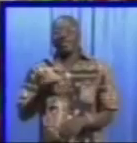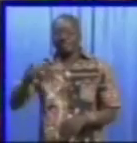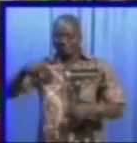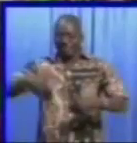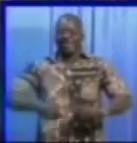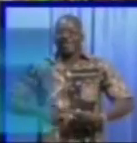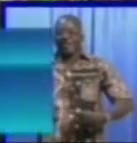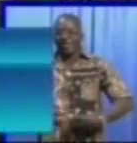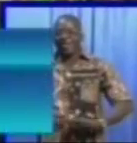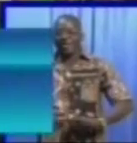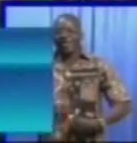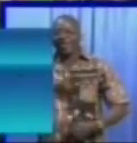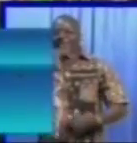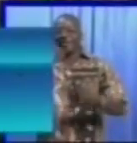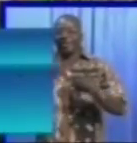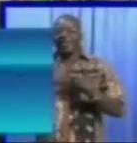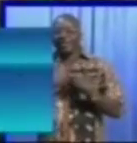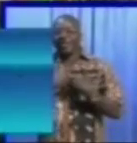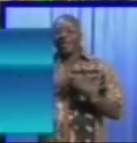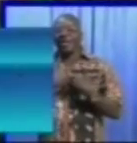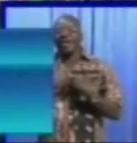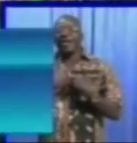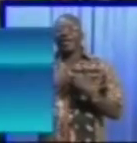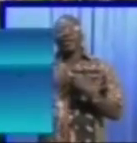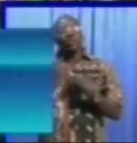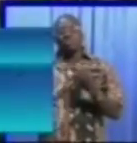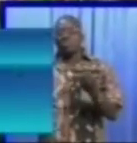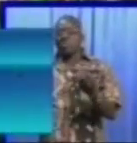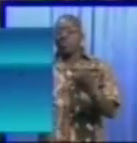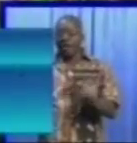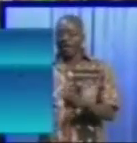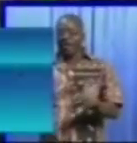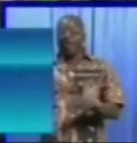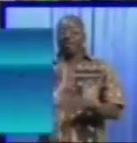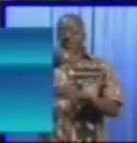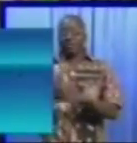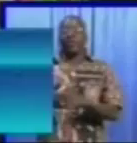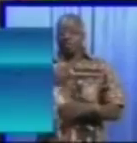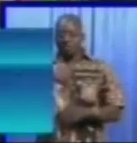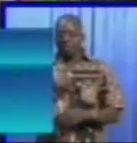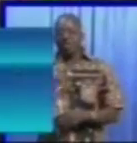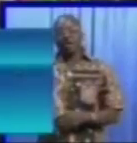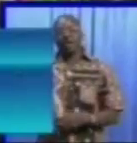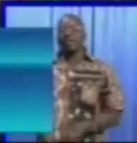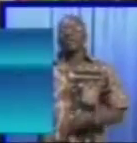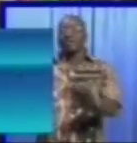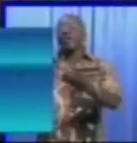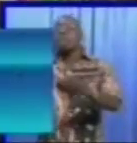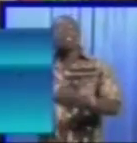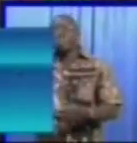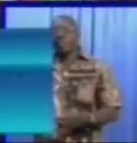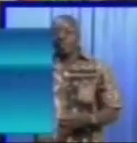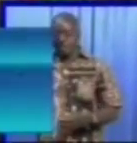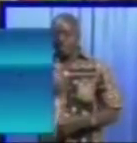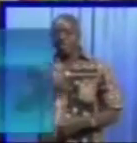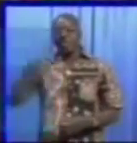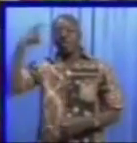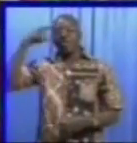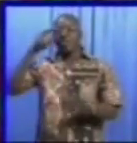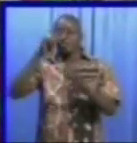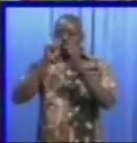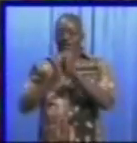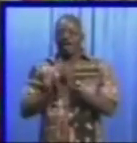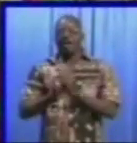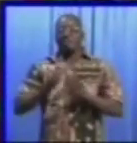jeune, j'ai beaucoup un parcours devant moi et cela m'interpelle à donner le meilleur de moi-même pour toujours mériter la